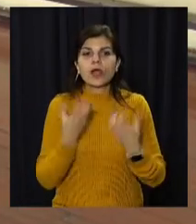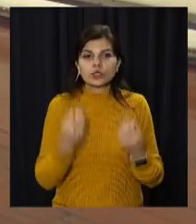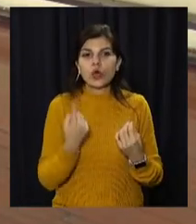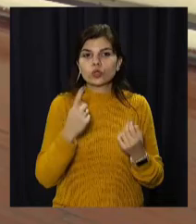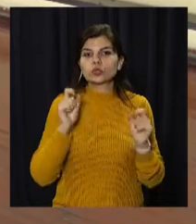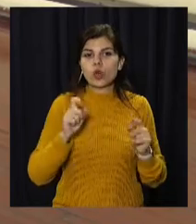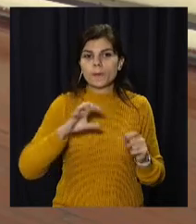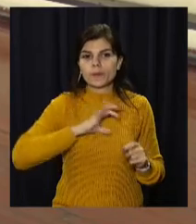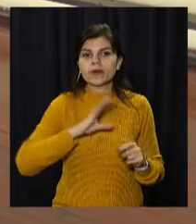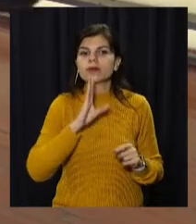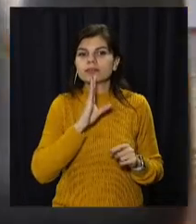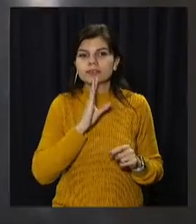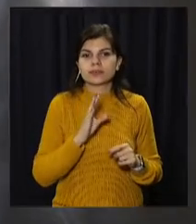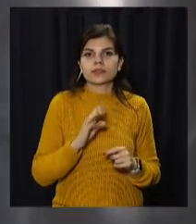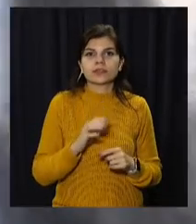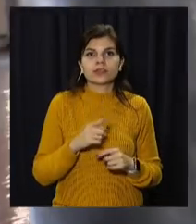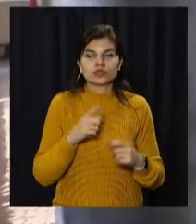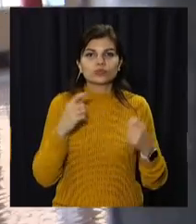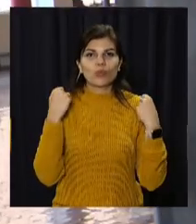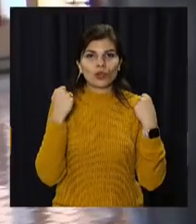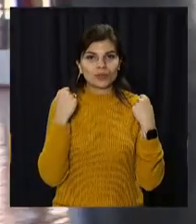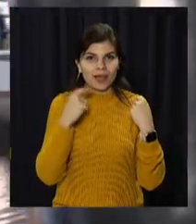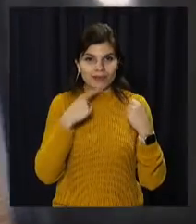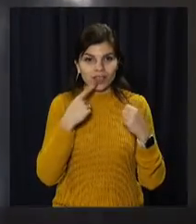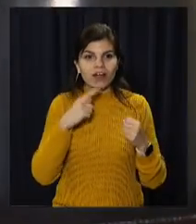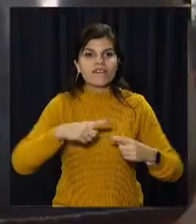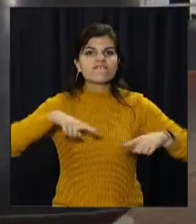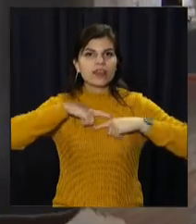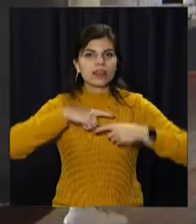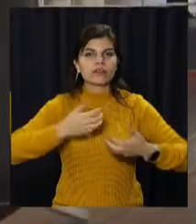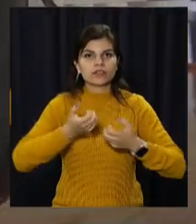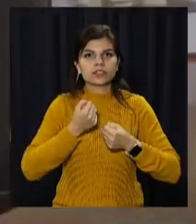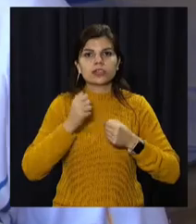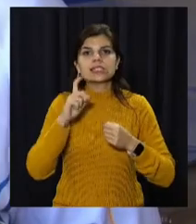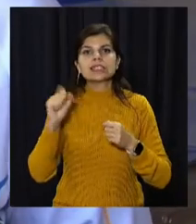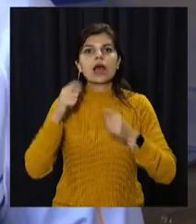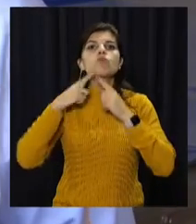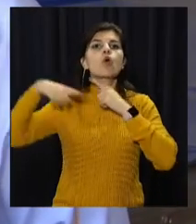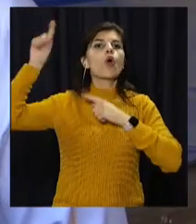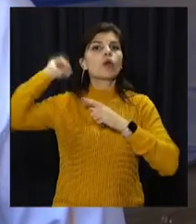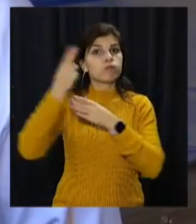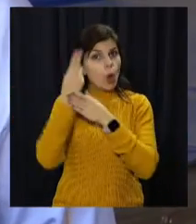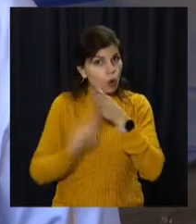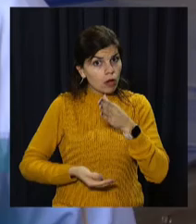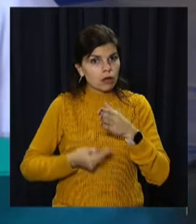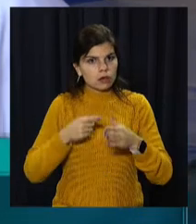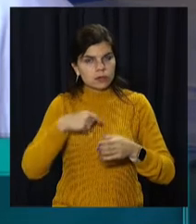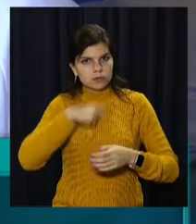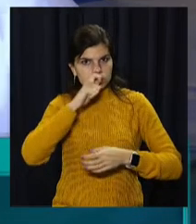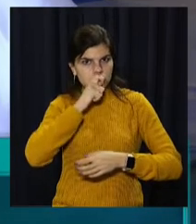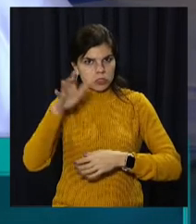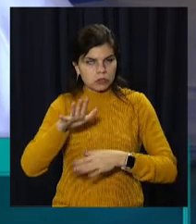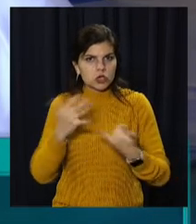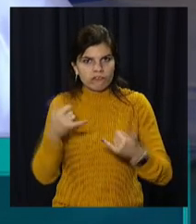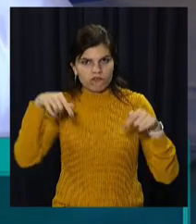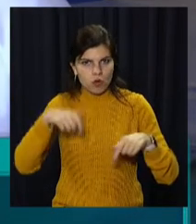Кіпкало, спортсменка, розповідає, у фіналі взяла реванш за минулорічну поразку. Це була скоріше перша Україна, на